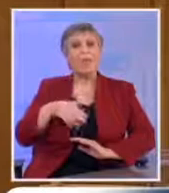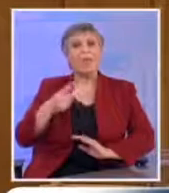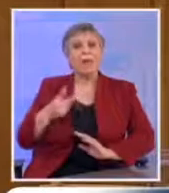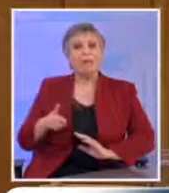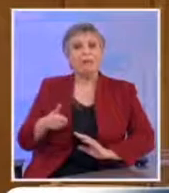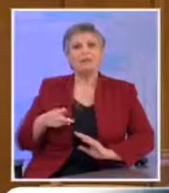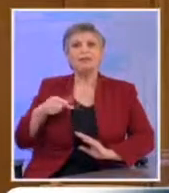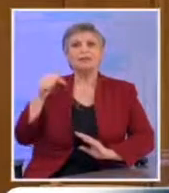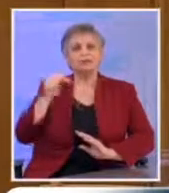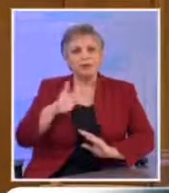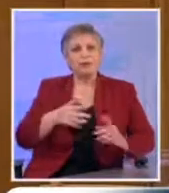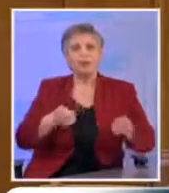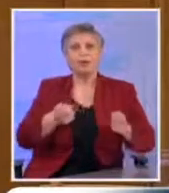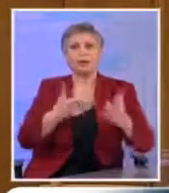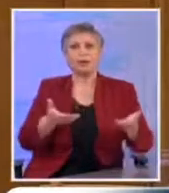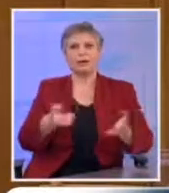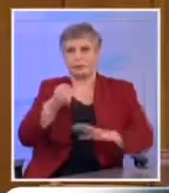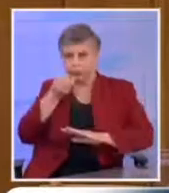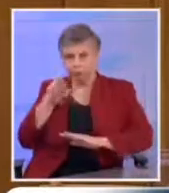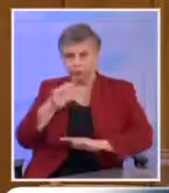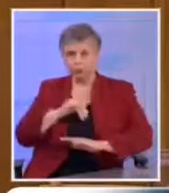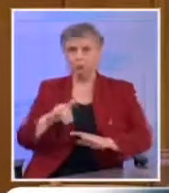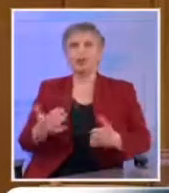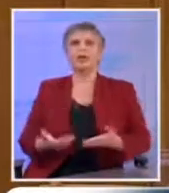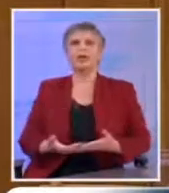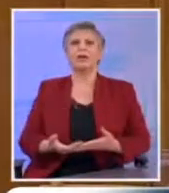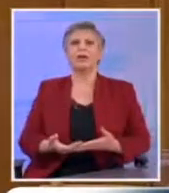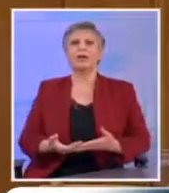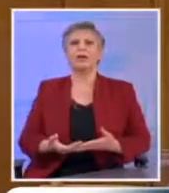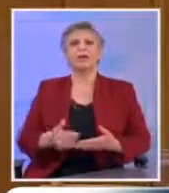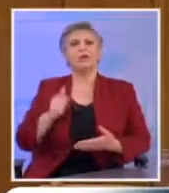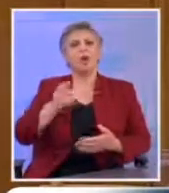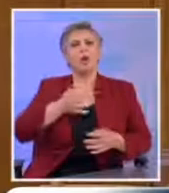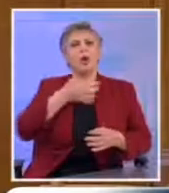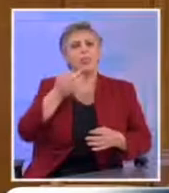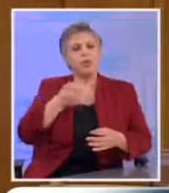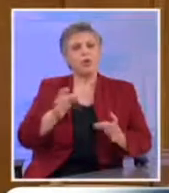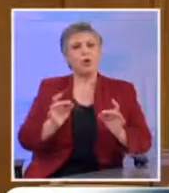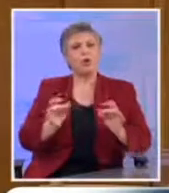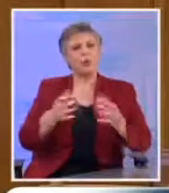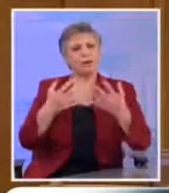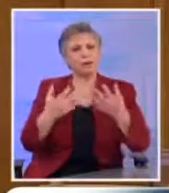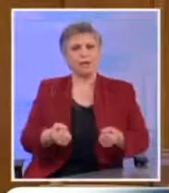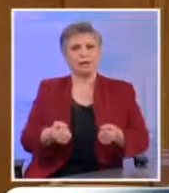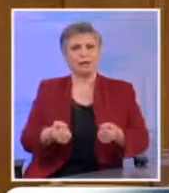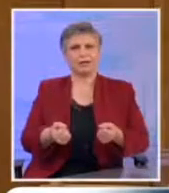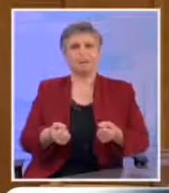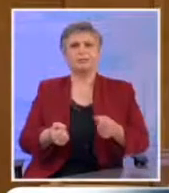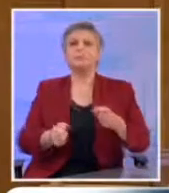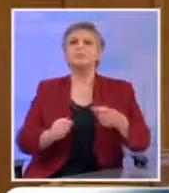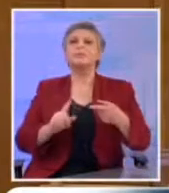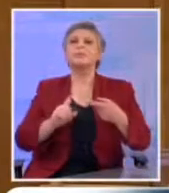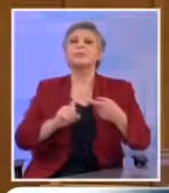Συγχρόνως καταθέσαμε δύο ακόμα τροπολογίες και μια σειρά άλλων, αλλά θα πω τις δύο πιο επίμαχες. Η μία αφορά την